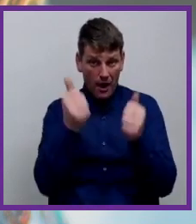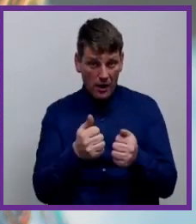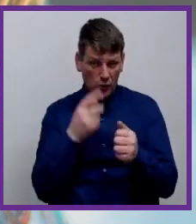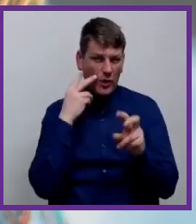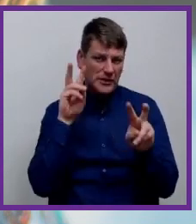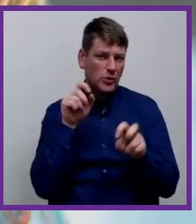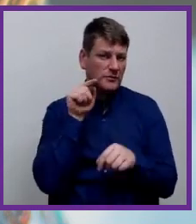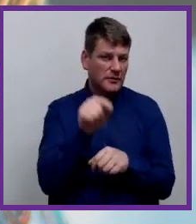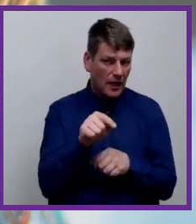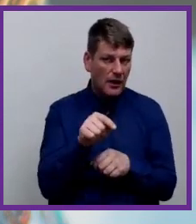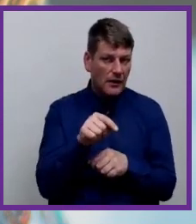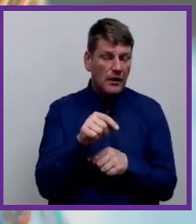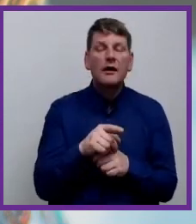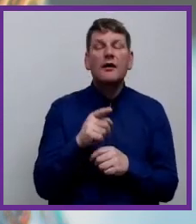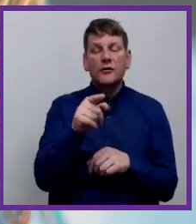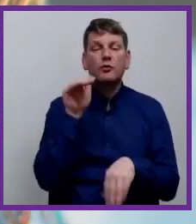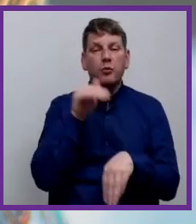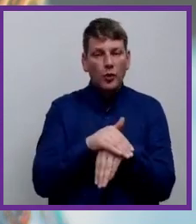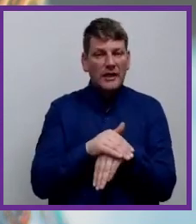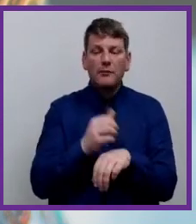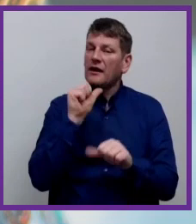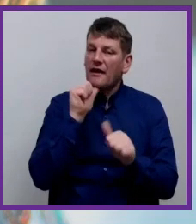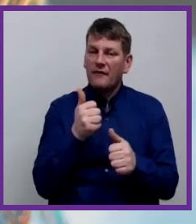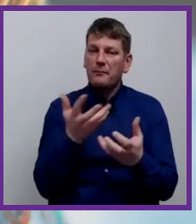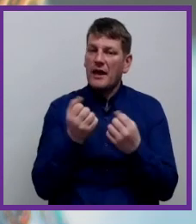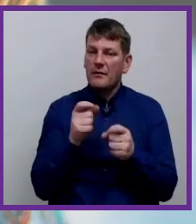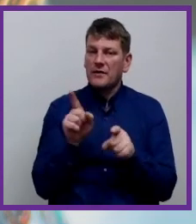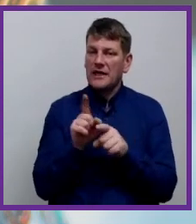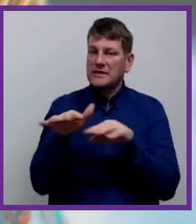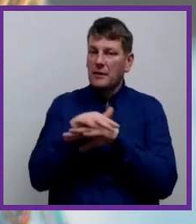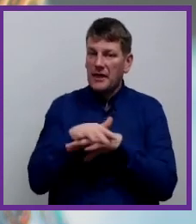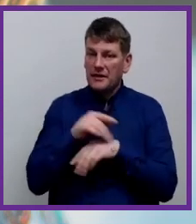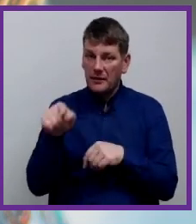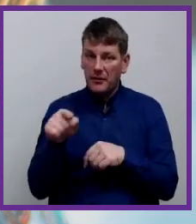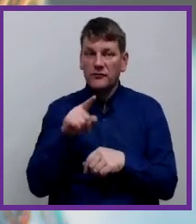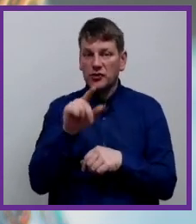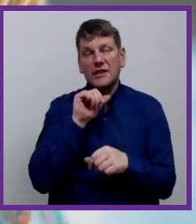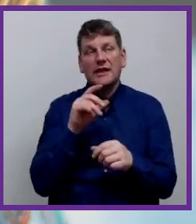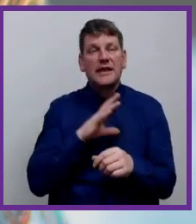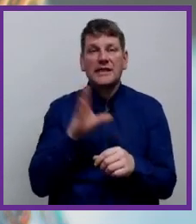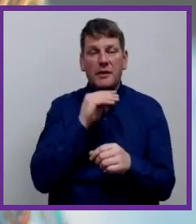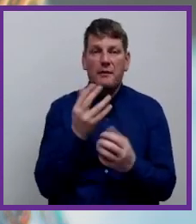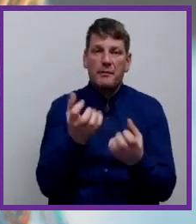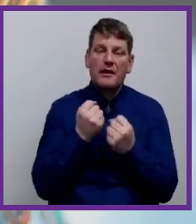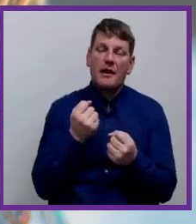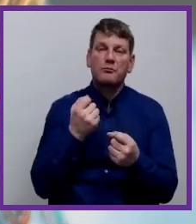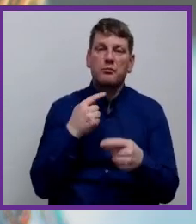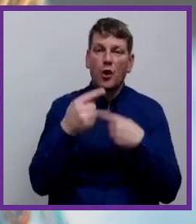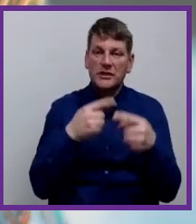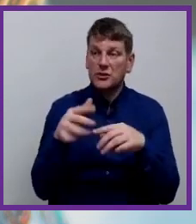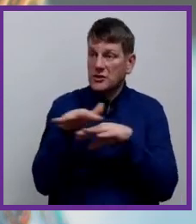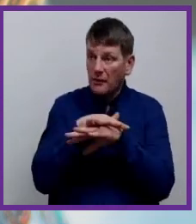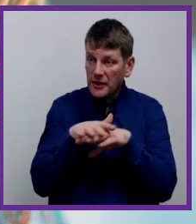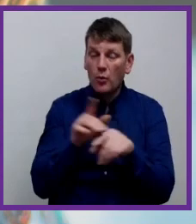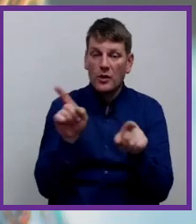tad būtībā viņš kaut ko nespēja pieņemt arī sabiedrībā. Tad viņš nespēja pieņemt sabiedrībā kaut kādus procesus un būtībā arī sevi,